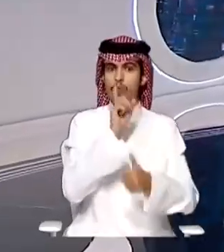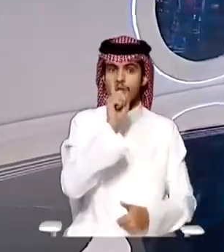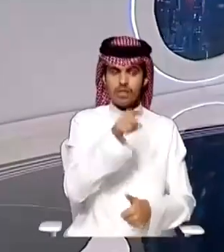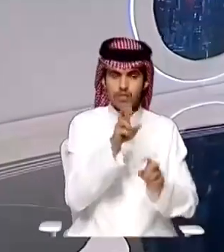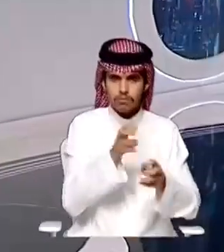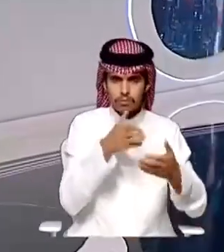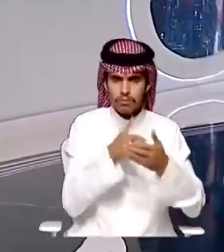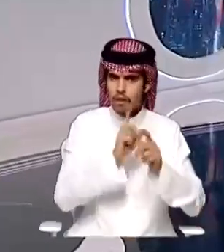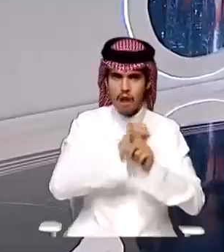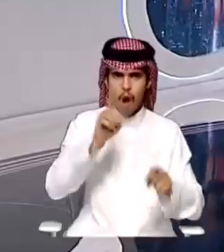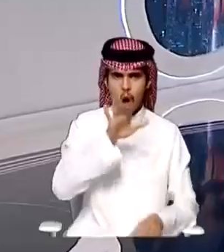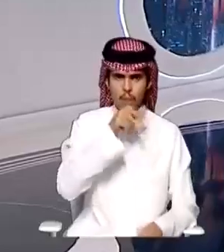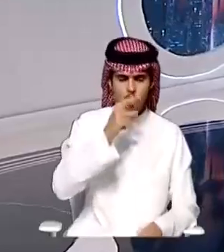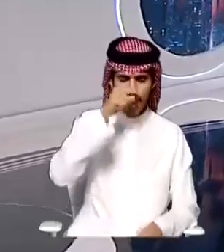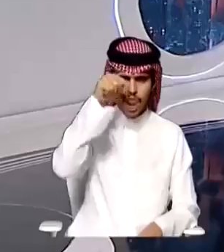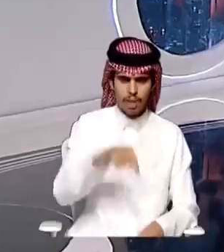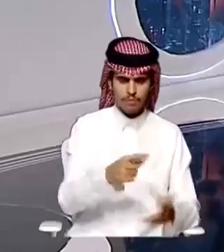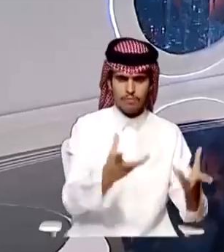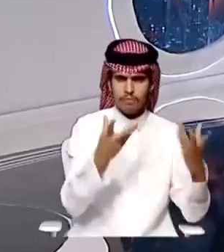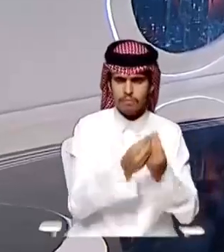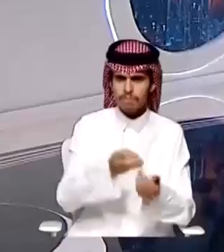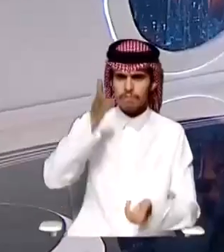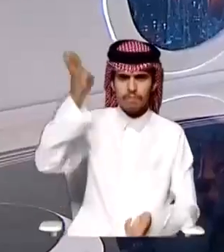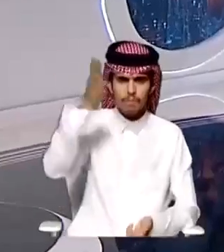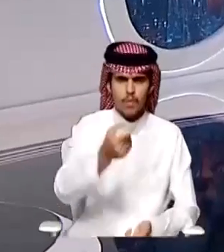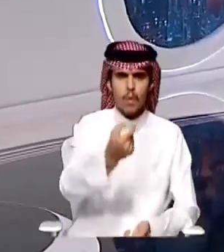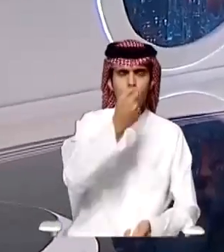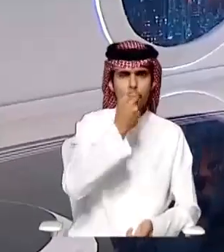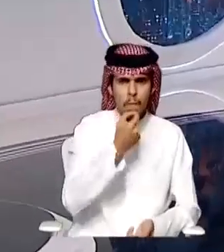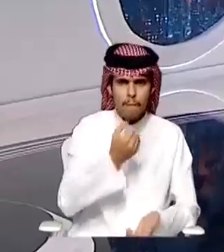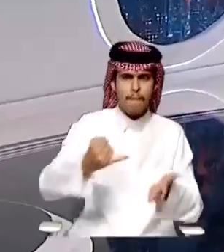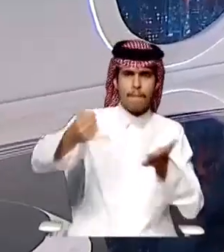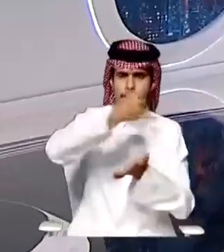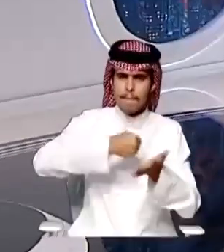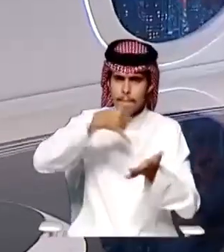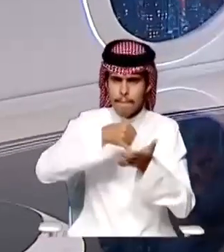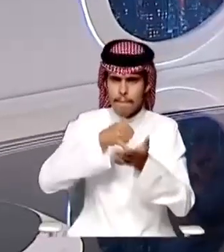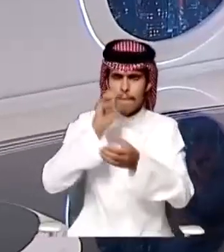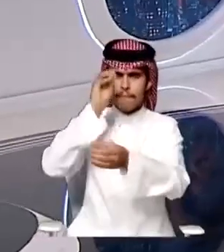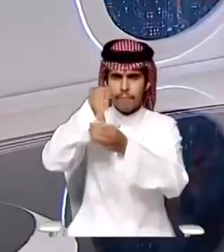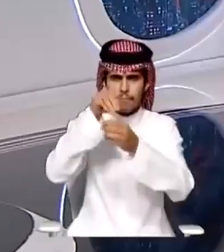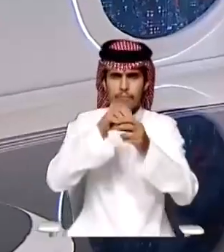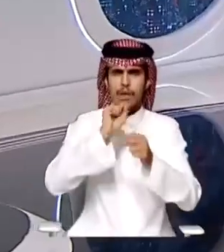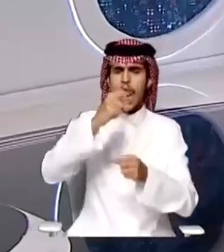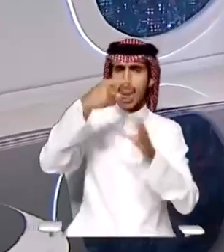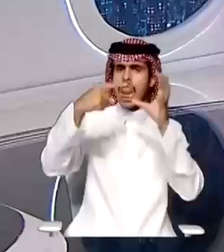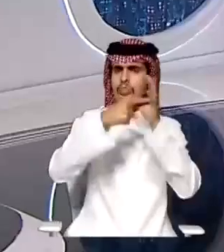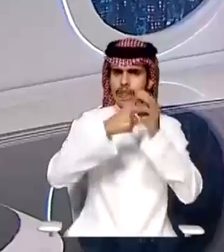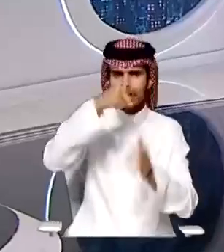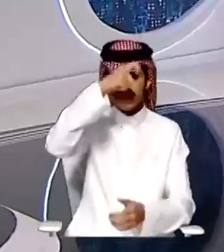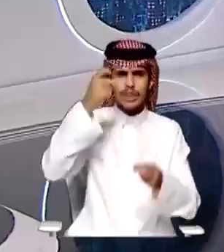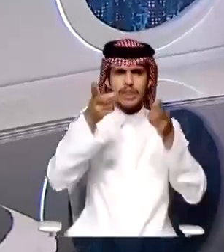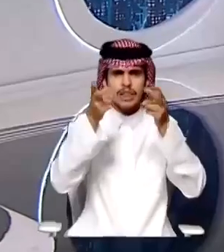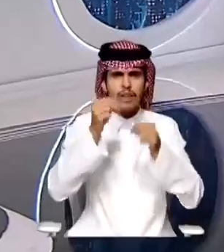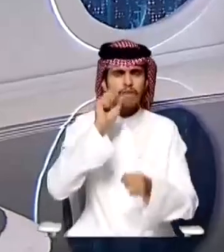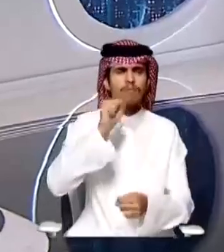فبدا يعني يوصلني الى حلقات التحفيظ المراكز الانديه الصيفيه للتعليم